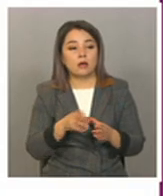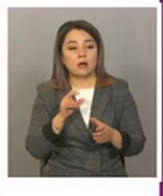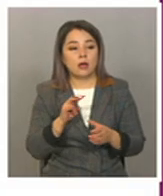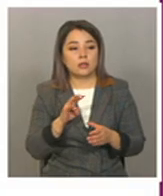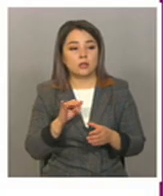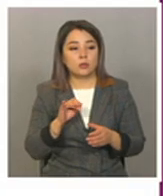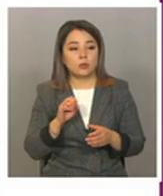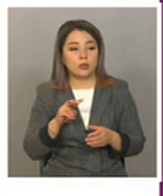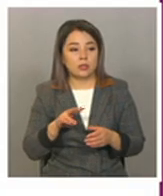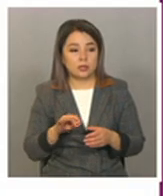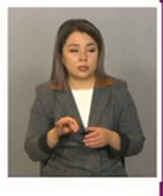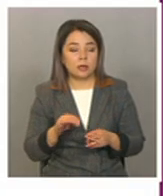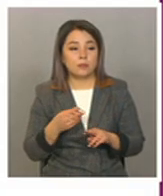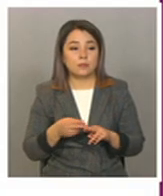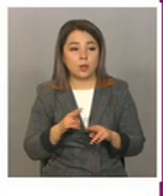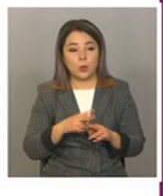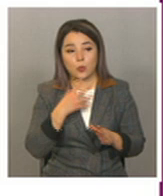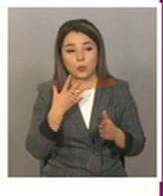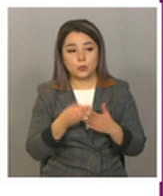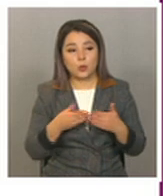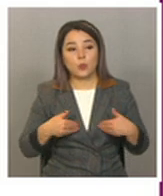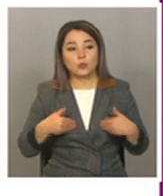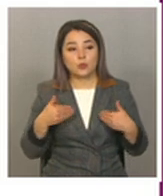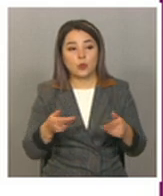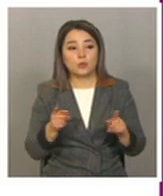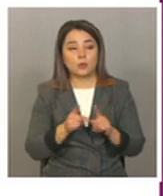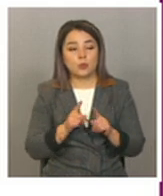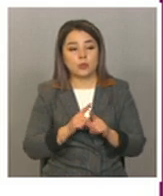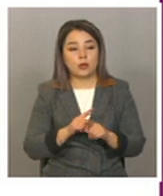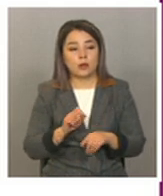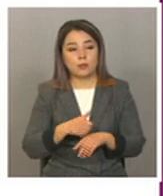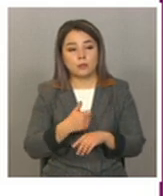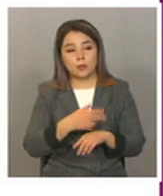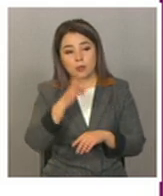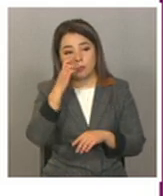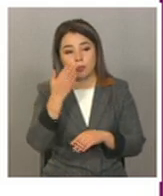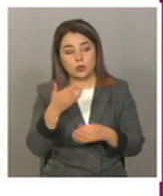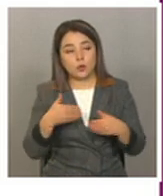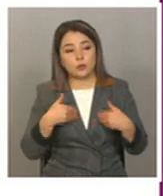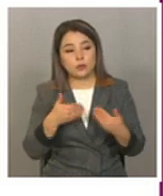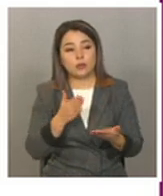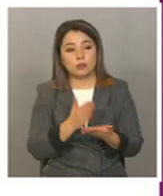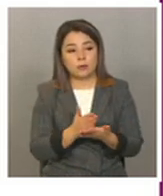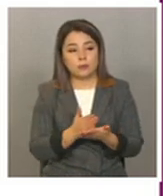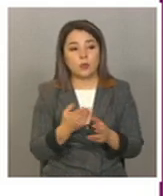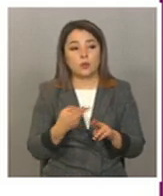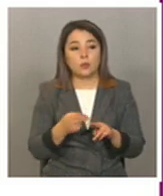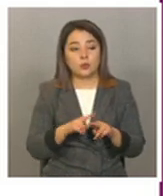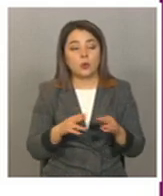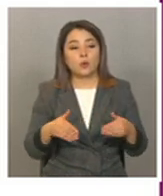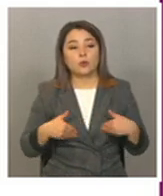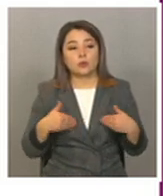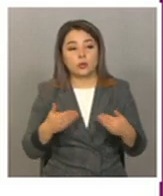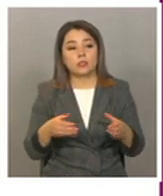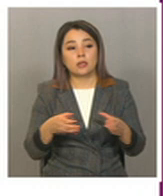Юй өзінің ұсыныстарын императорға ұсынған болатын. Бұл ұсыныстар